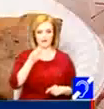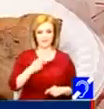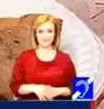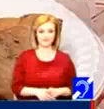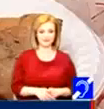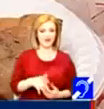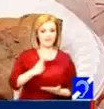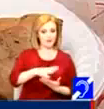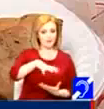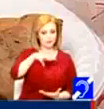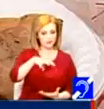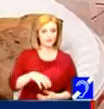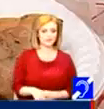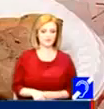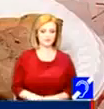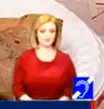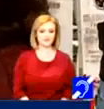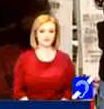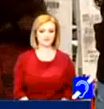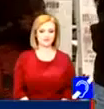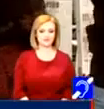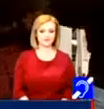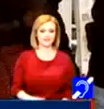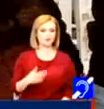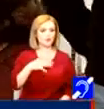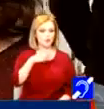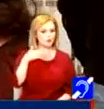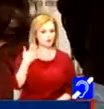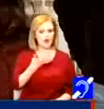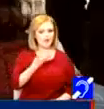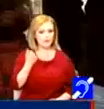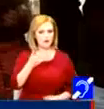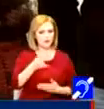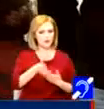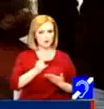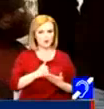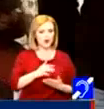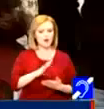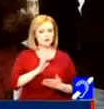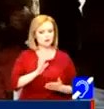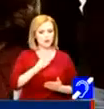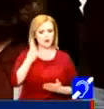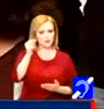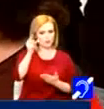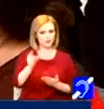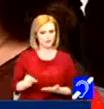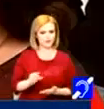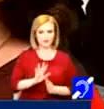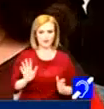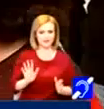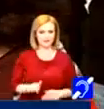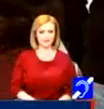este. Noi numai asta, o butilăcică de coniac și gata. Tot. Noi mai mult gata, mai mult băutură nu merge. Fără